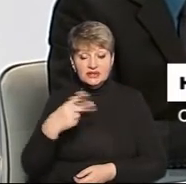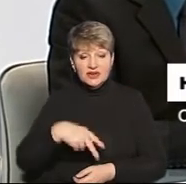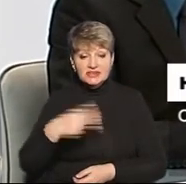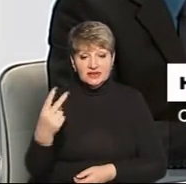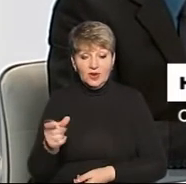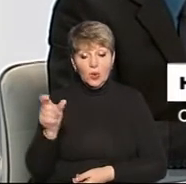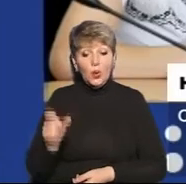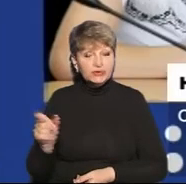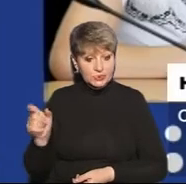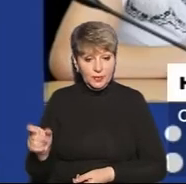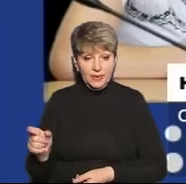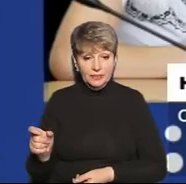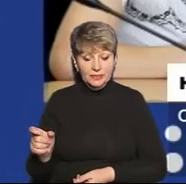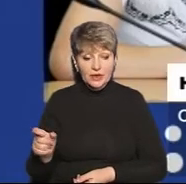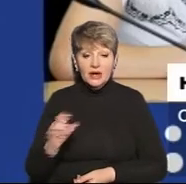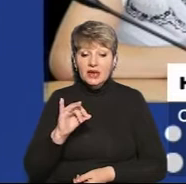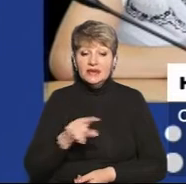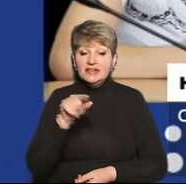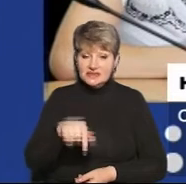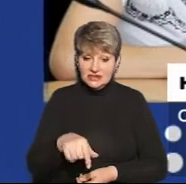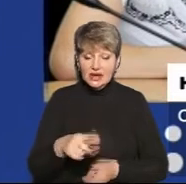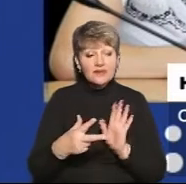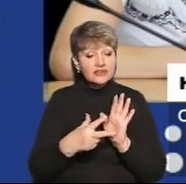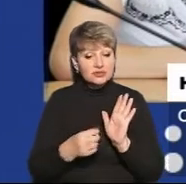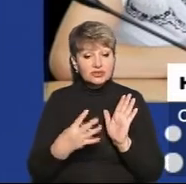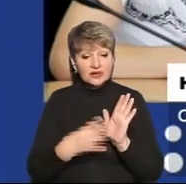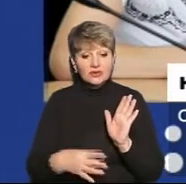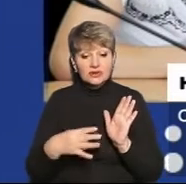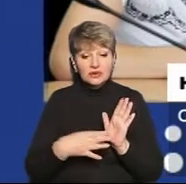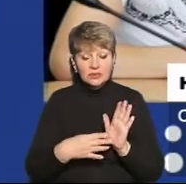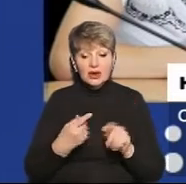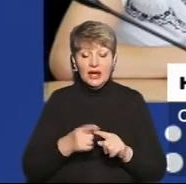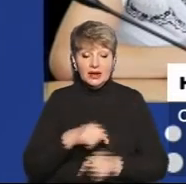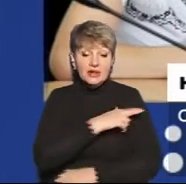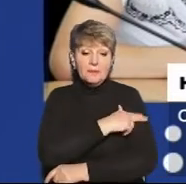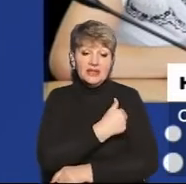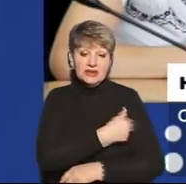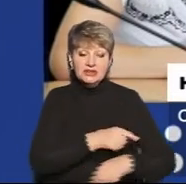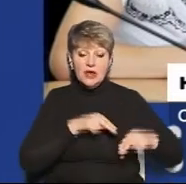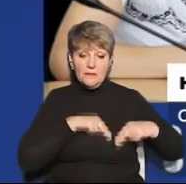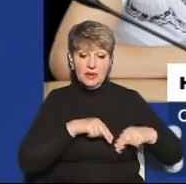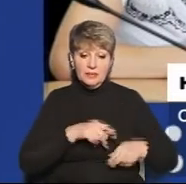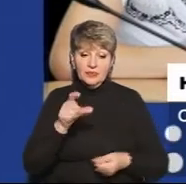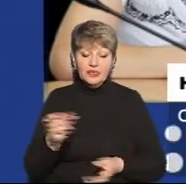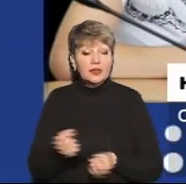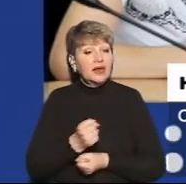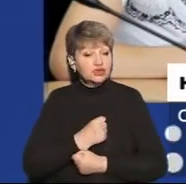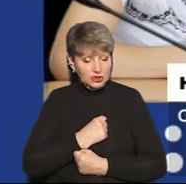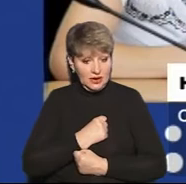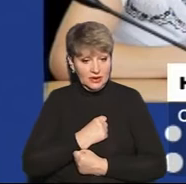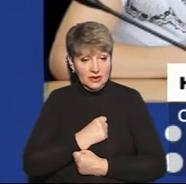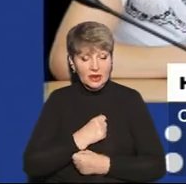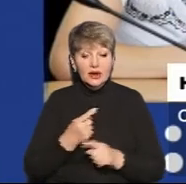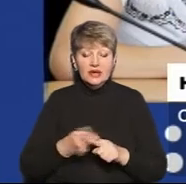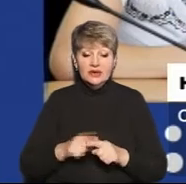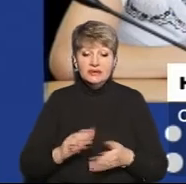9422 особи, із них 899 – це медичні працівники. На жаль,